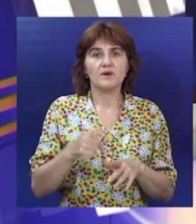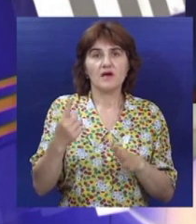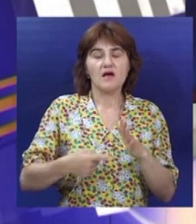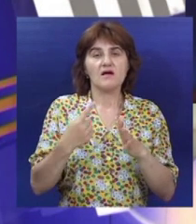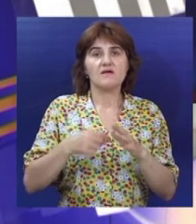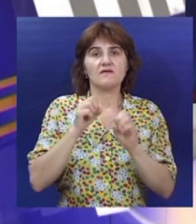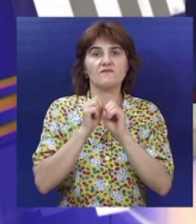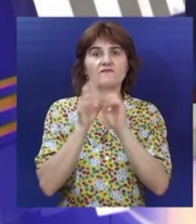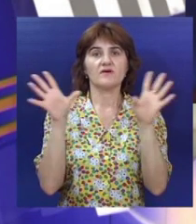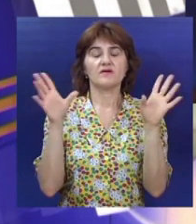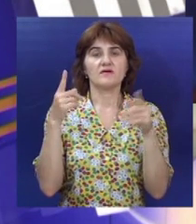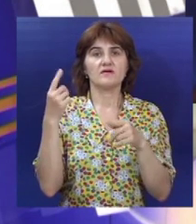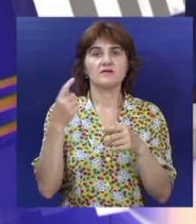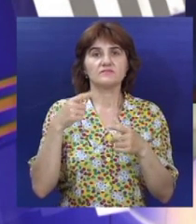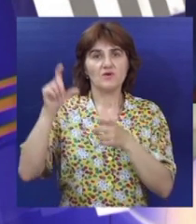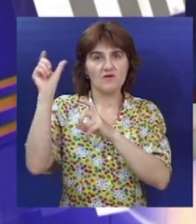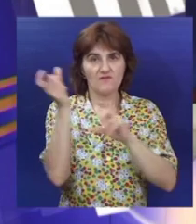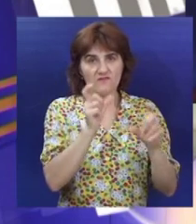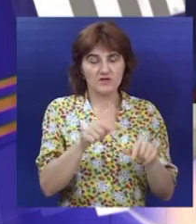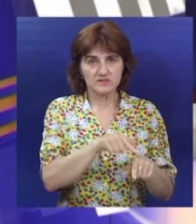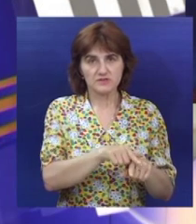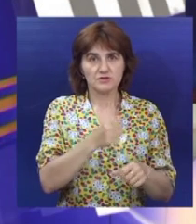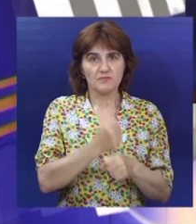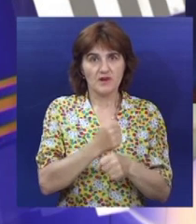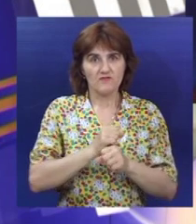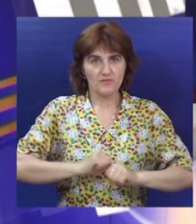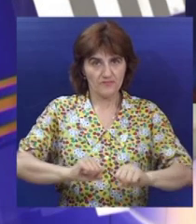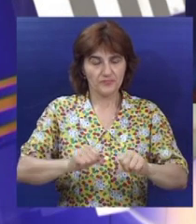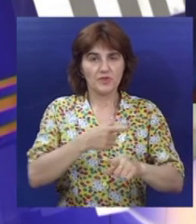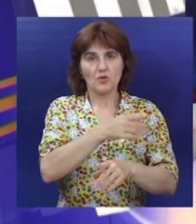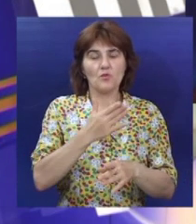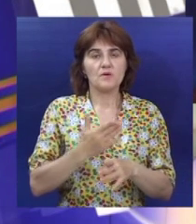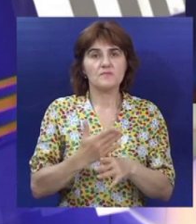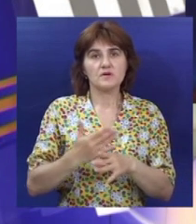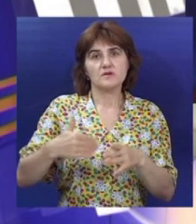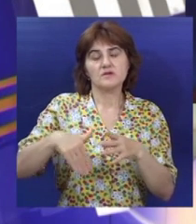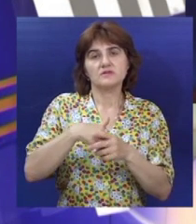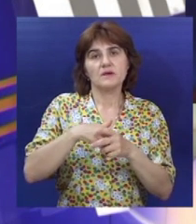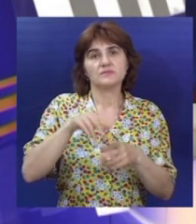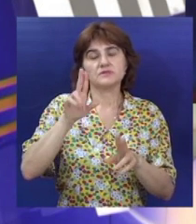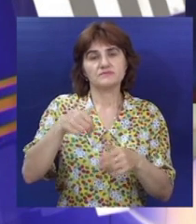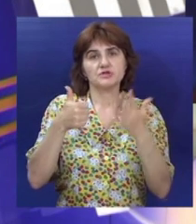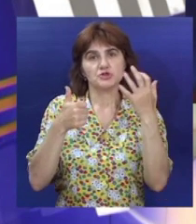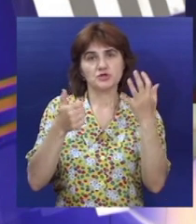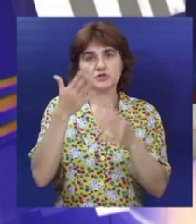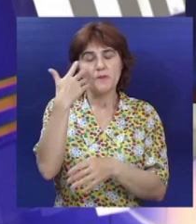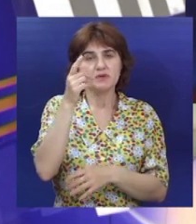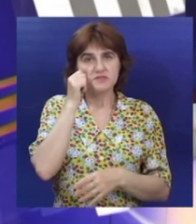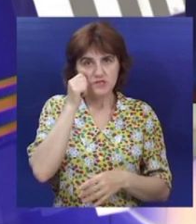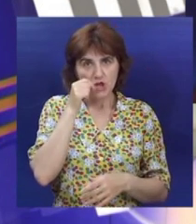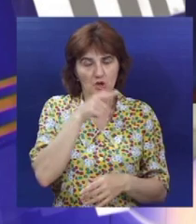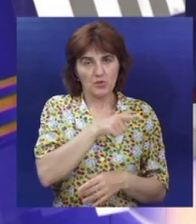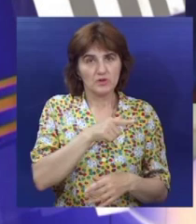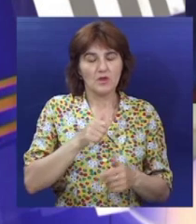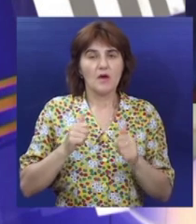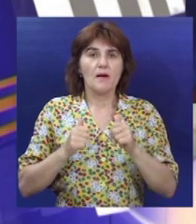Siemensova fabrika vetrogeneratora, gde radi 650 Subotičana. Subotičani su mogli da se upoznaju sa izumima